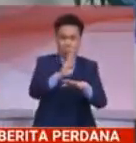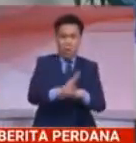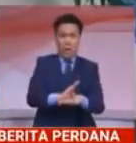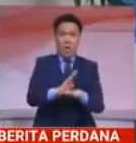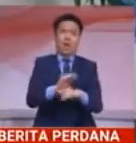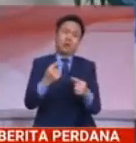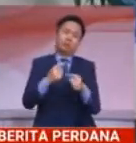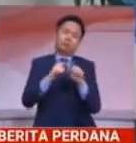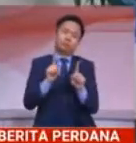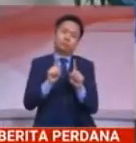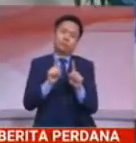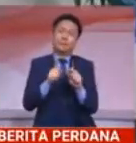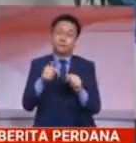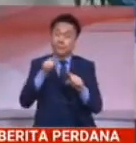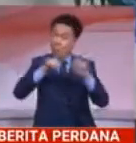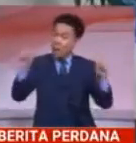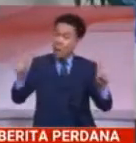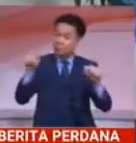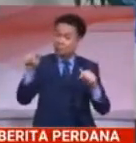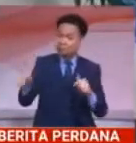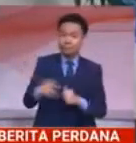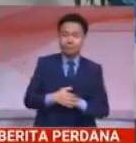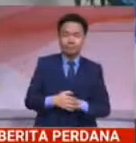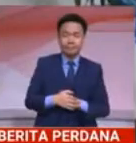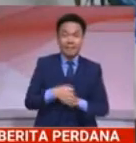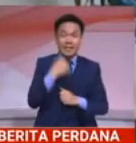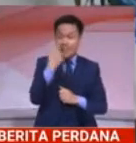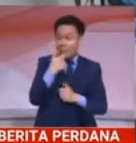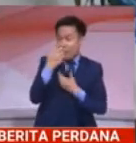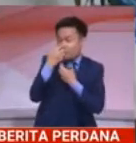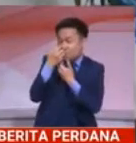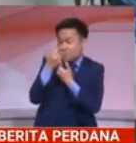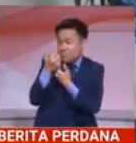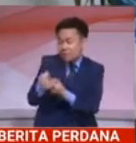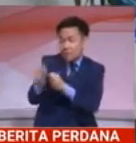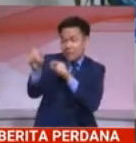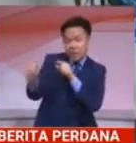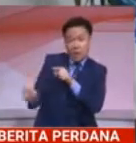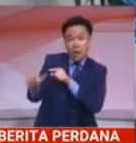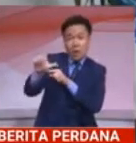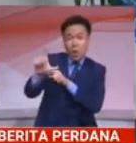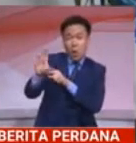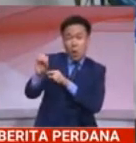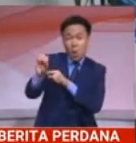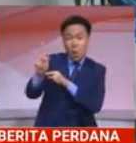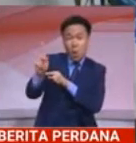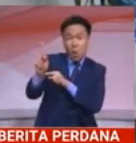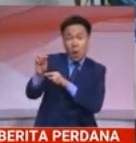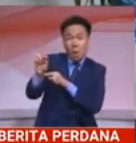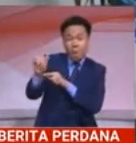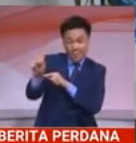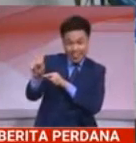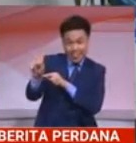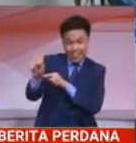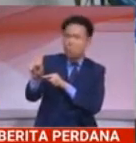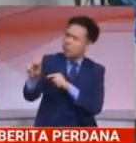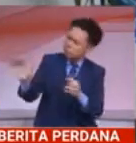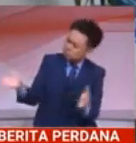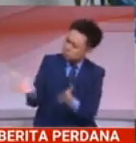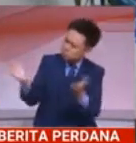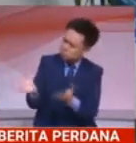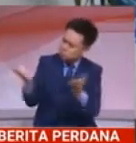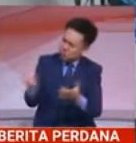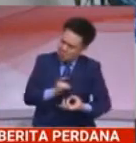diperingkat search peminat kita harus memberikan semangat pada haluman